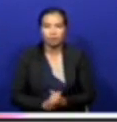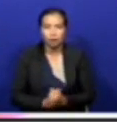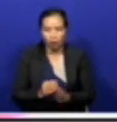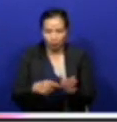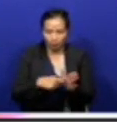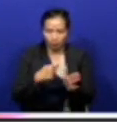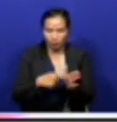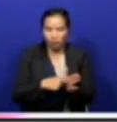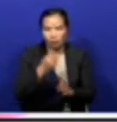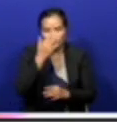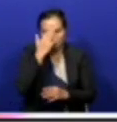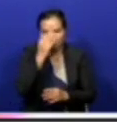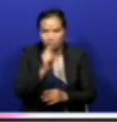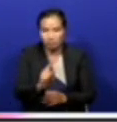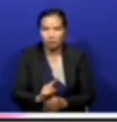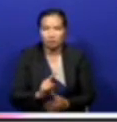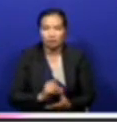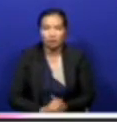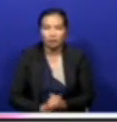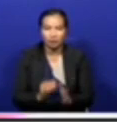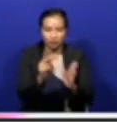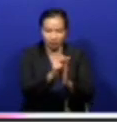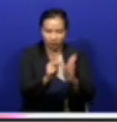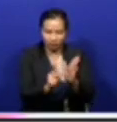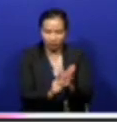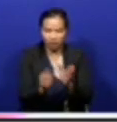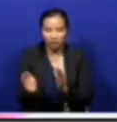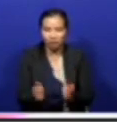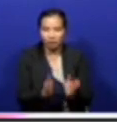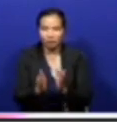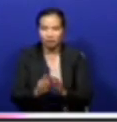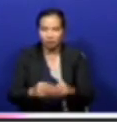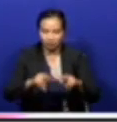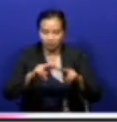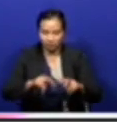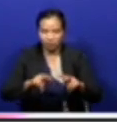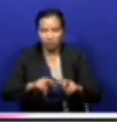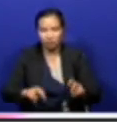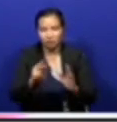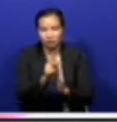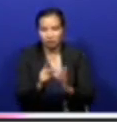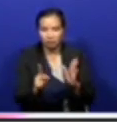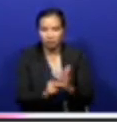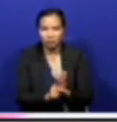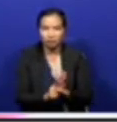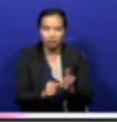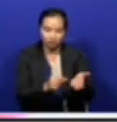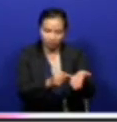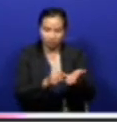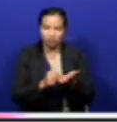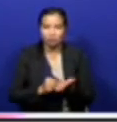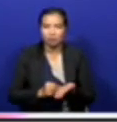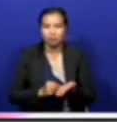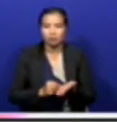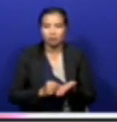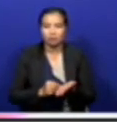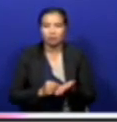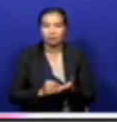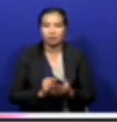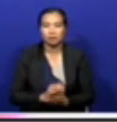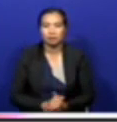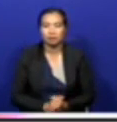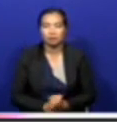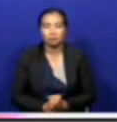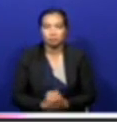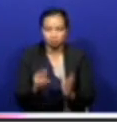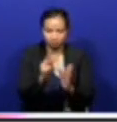1 นะครับกฎหมายกระบวนการที่การศึกษาและกฎหมายร่างกฎหมายที่ท่านส่งเข้ามาอย่างเนี้ยมันเป็น